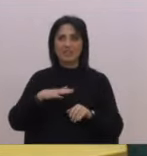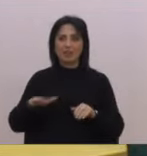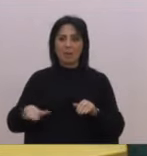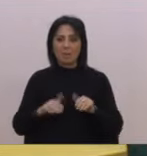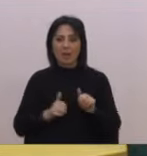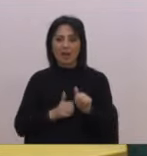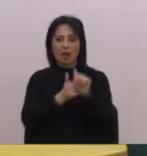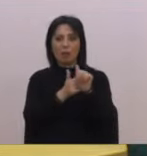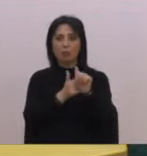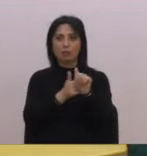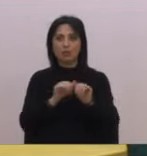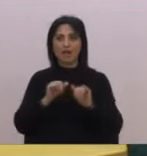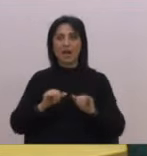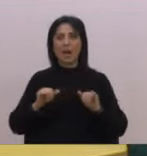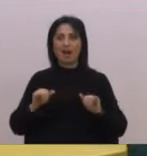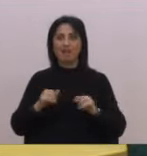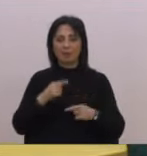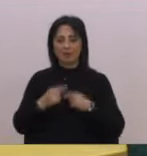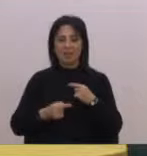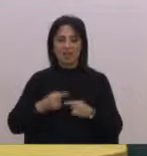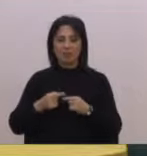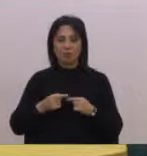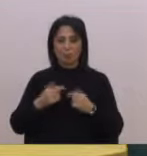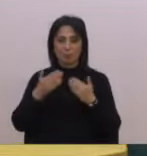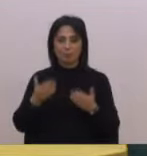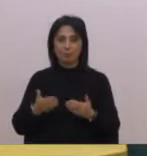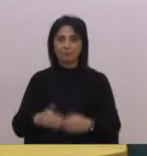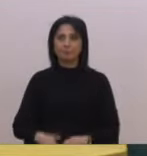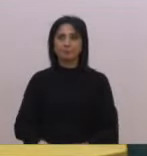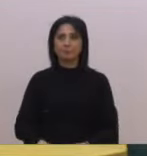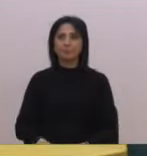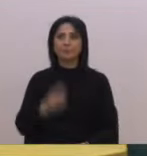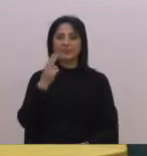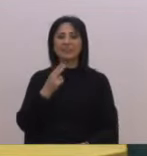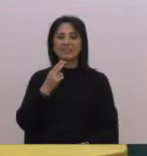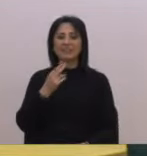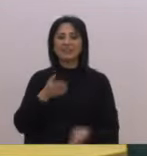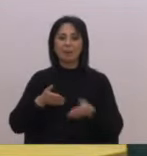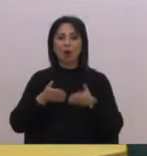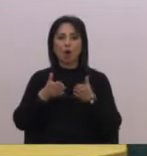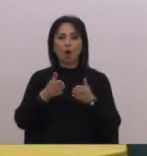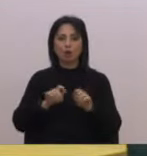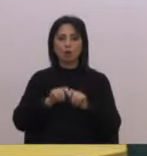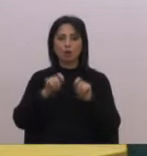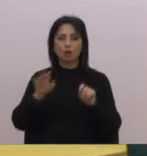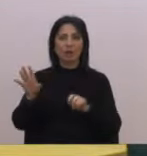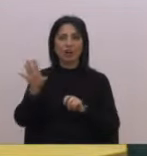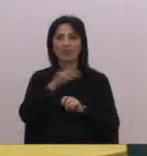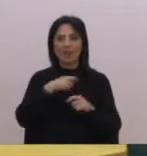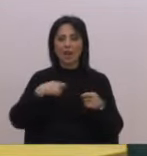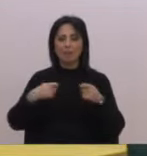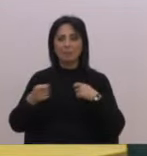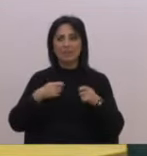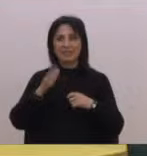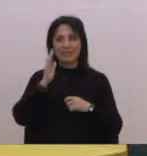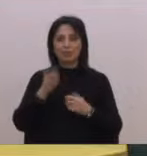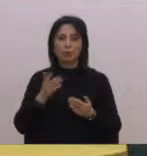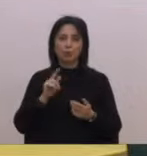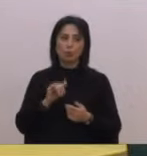აუწყოს განვითარების თანამედროვე ტენდენციებს. ციფრული კორიდორის შექმნა, რომ ყველა ბიზნესი იქნება